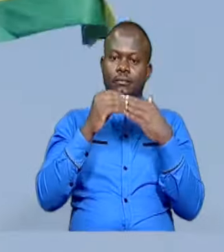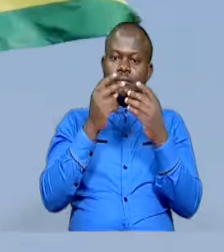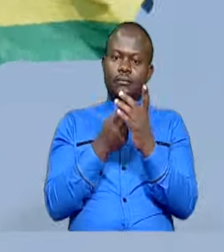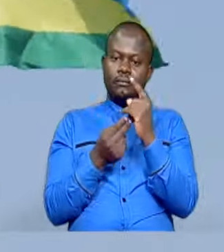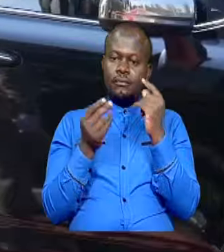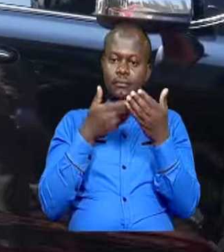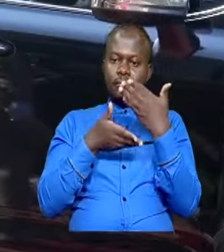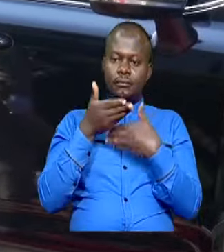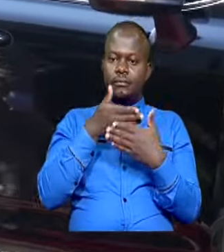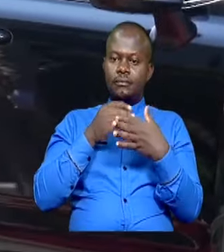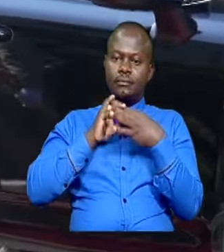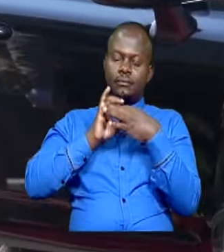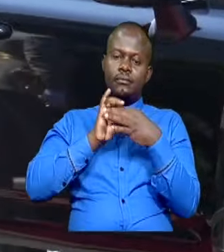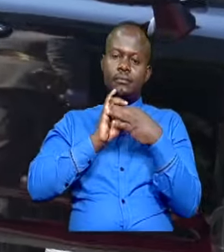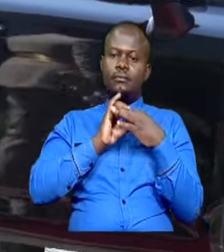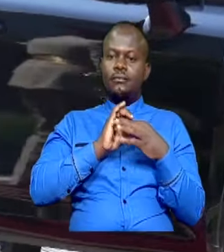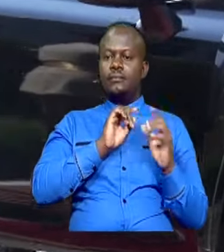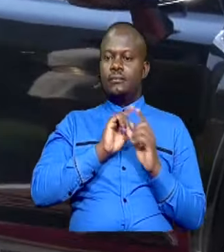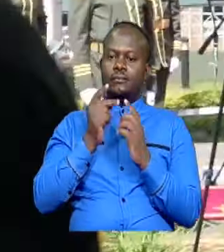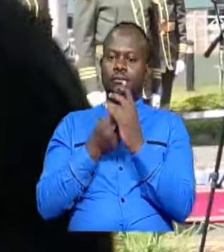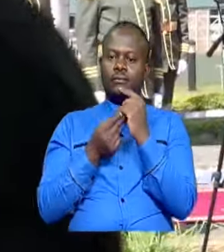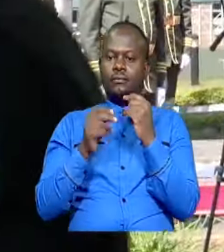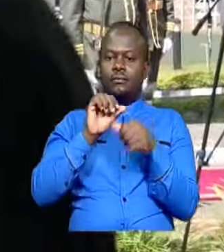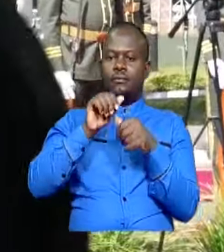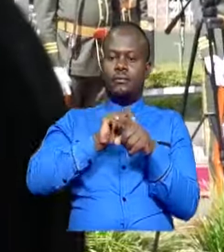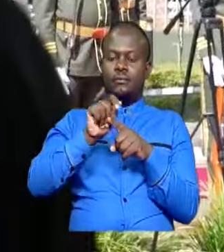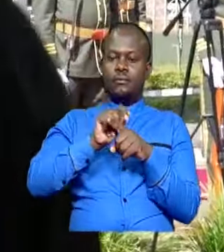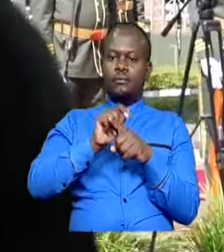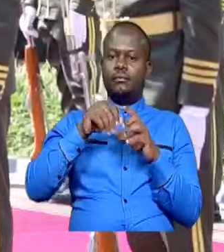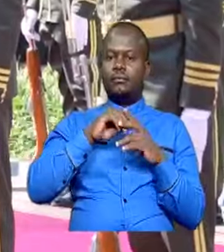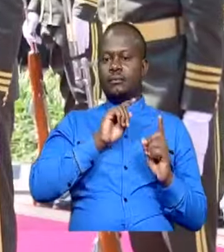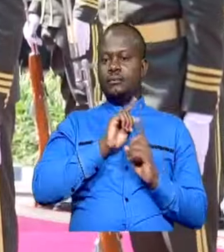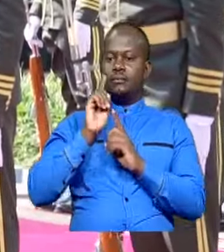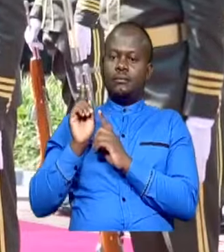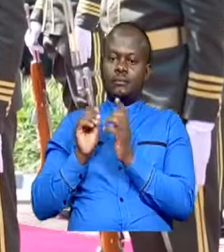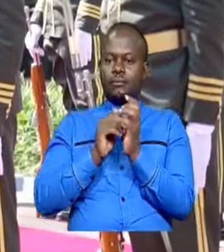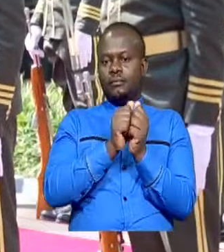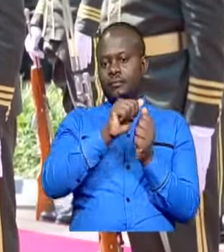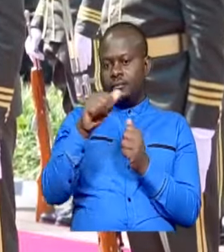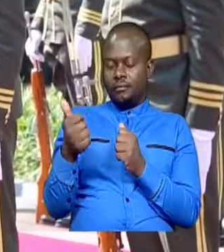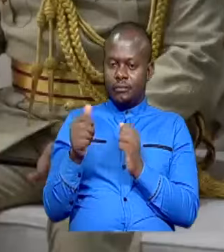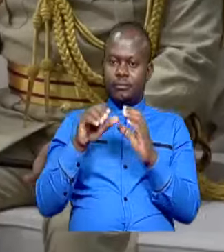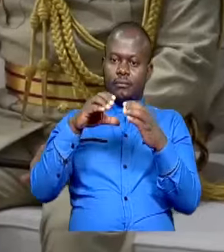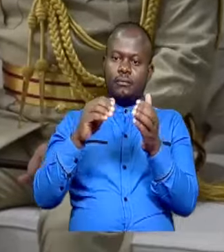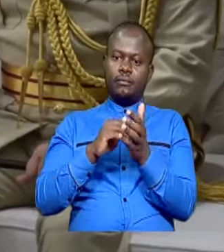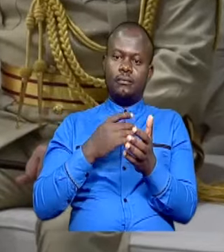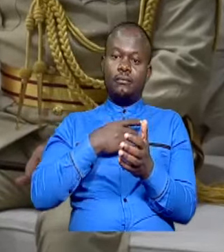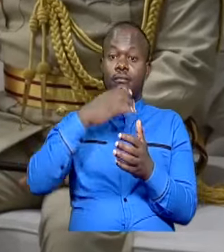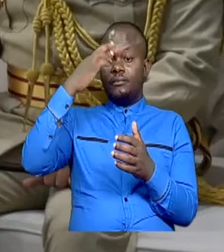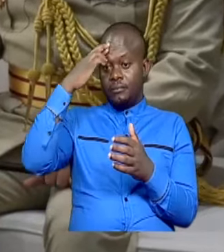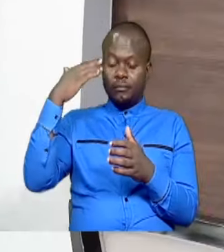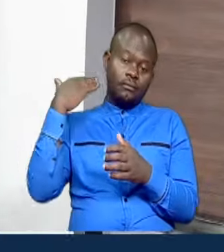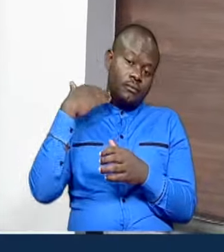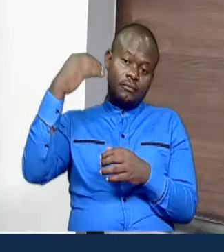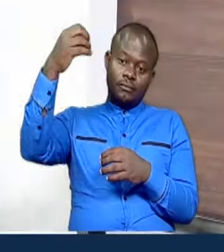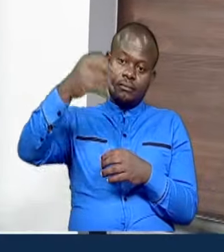baganiriye kandi ku bufatanye bw'ingabo z'ibihugu byombi mu bijyanye n'amahugurwa mu bya gisirikare n'ibindi itsinda ryanasuye urwibutso rwa Jenoside rwa